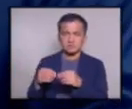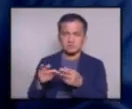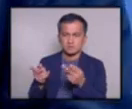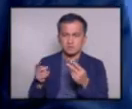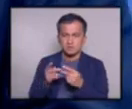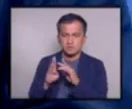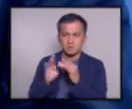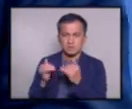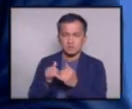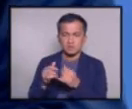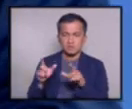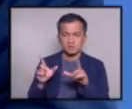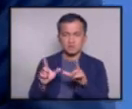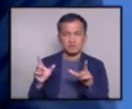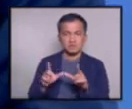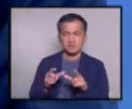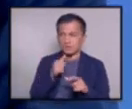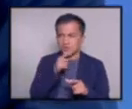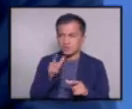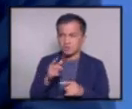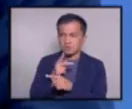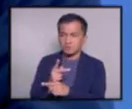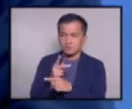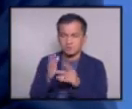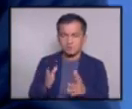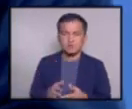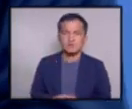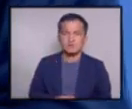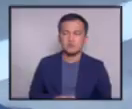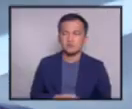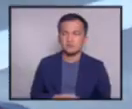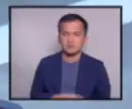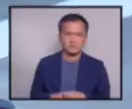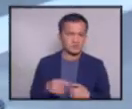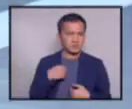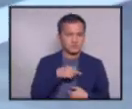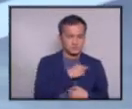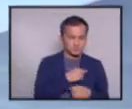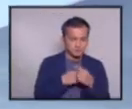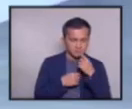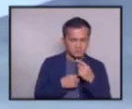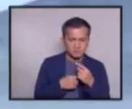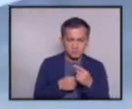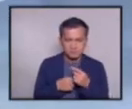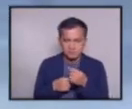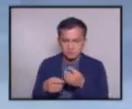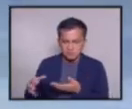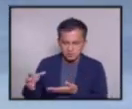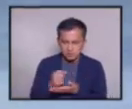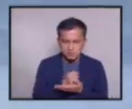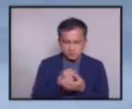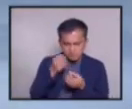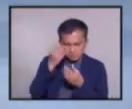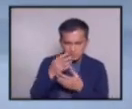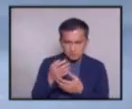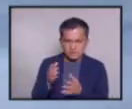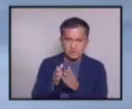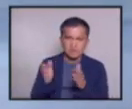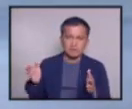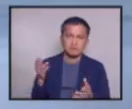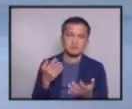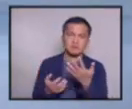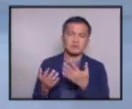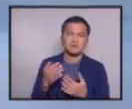level. Kung sino yung mga protector, no? So sabi namin, nung inipon namin ang impormasyon, ang laki ng sunog.